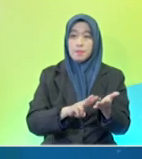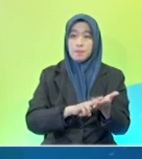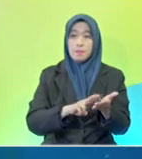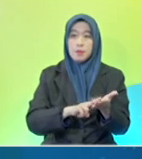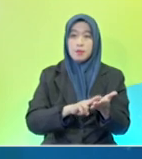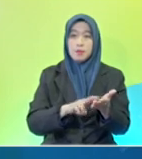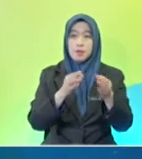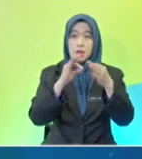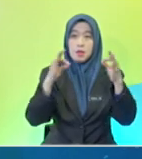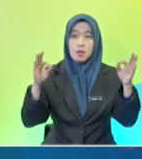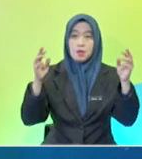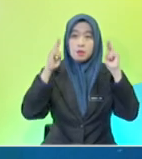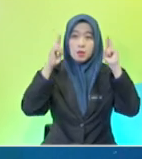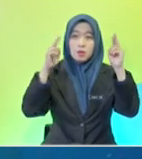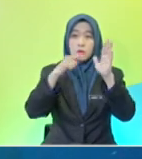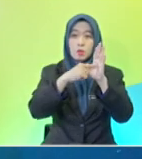Ustazah paparkan.